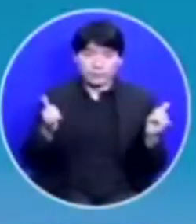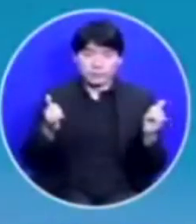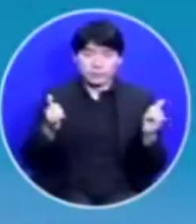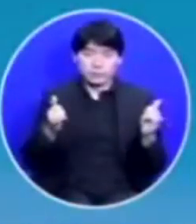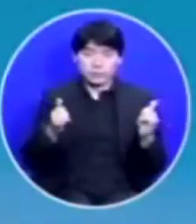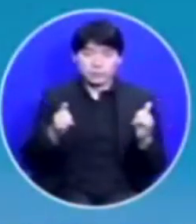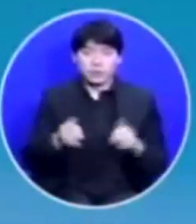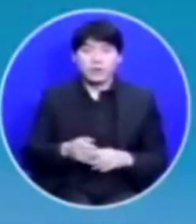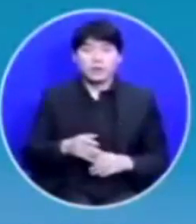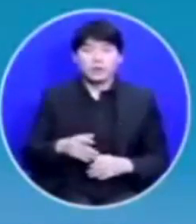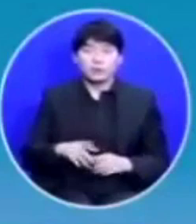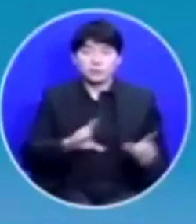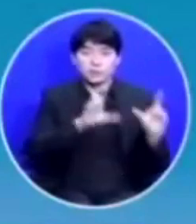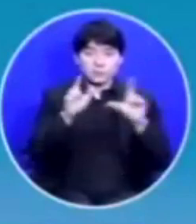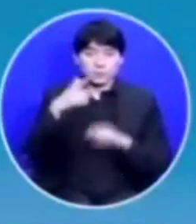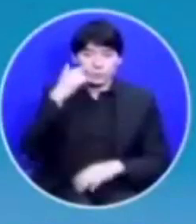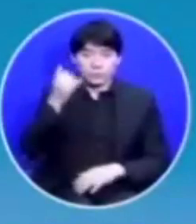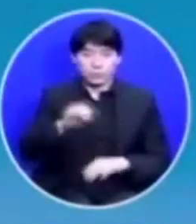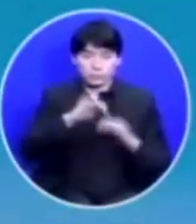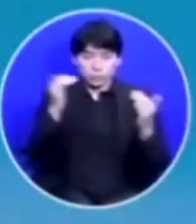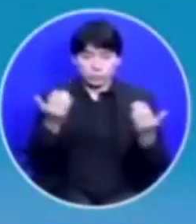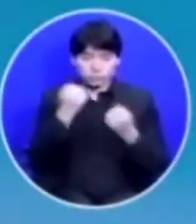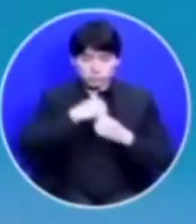부모가 다 망치고 있는 거죠